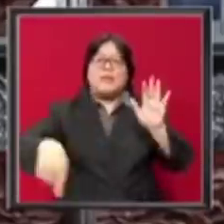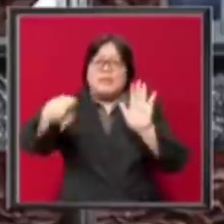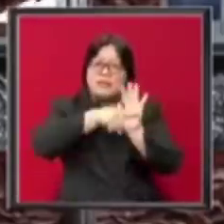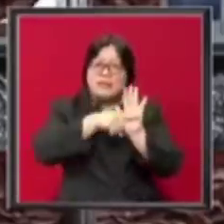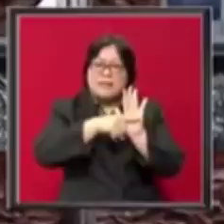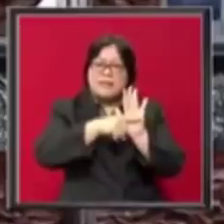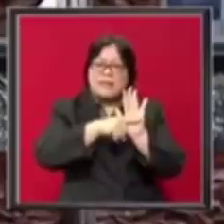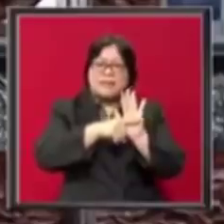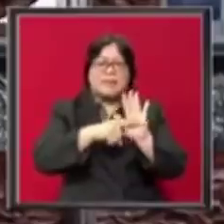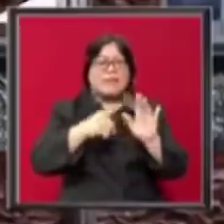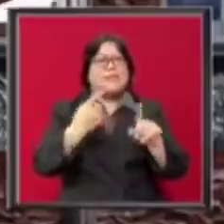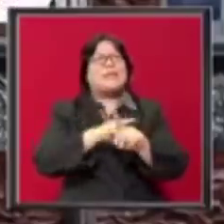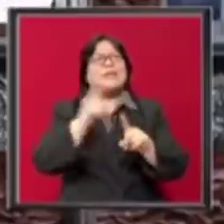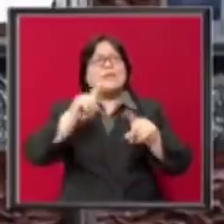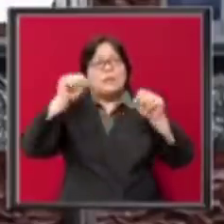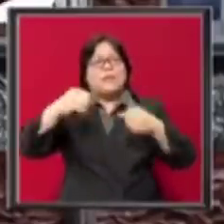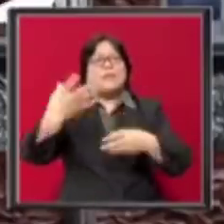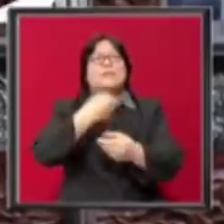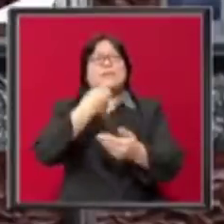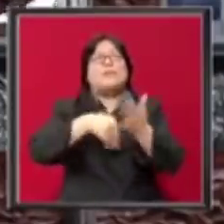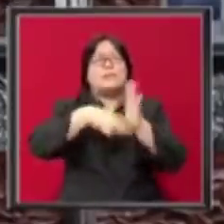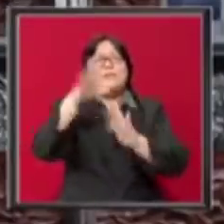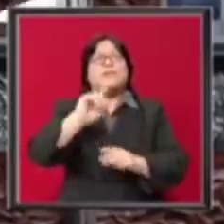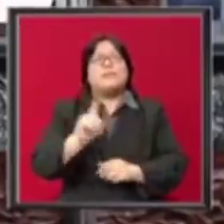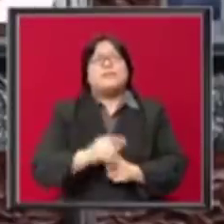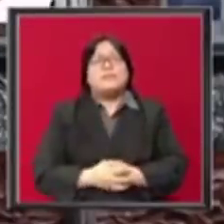negatif begini, dari mana yang boleh dapat wang lebih ni?